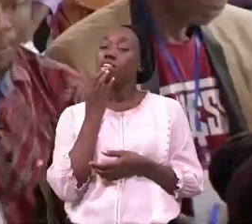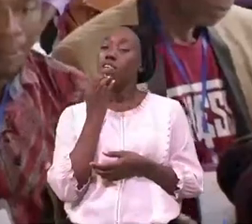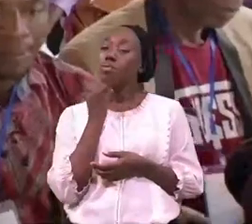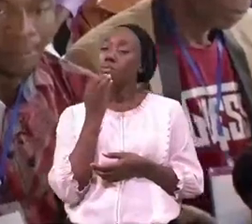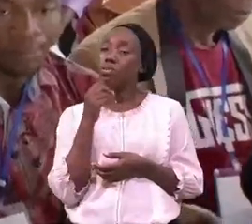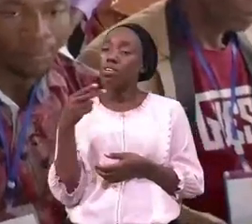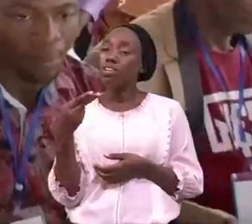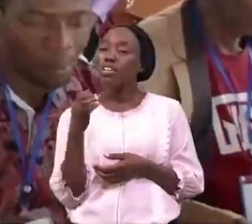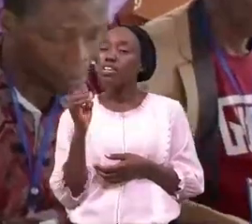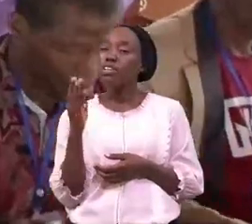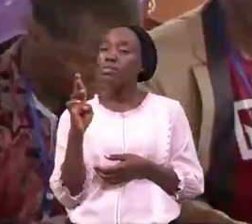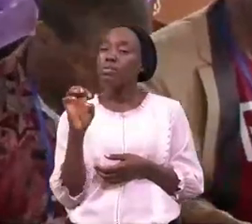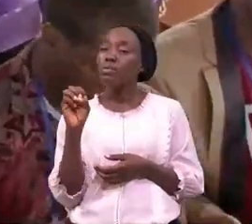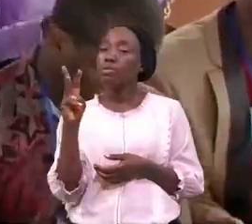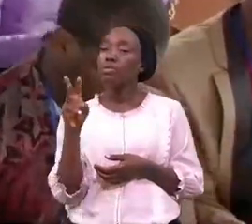Hébreux 12,